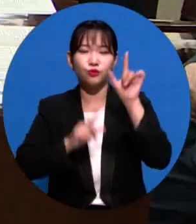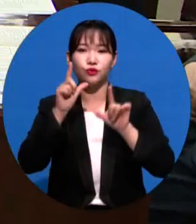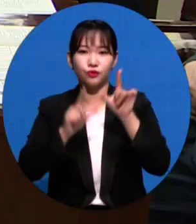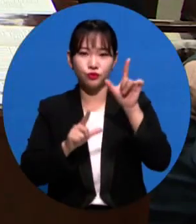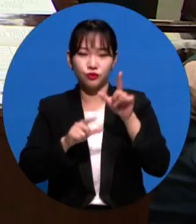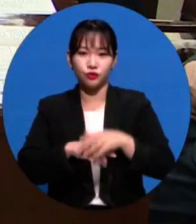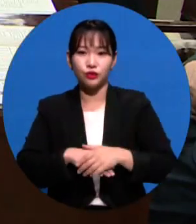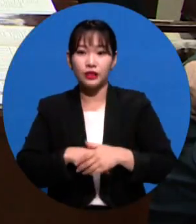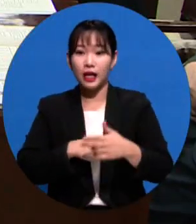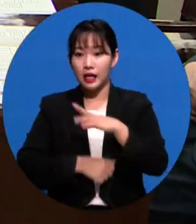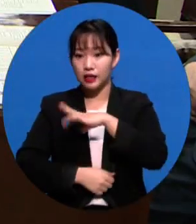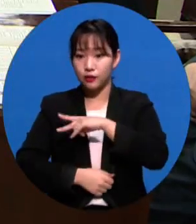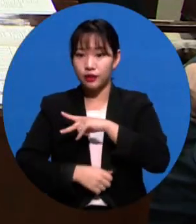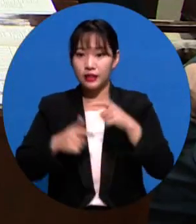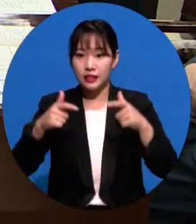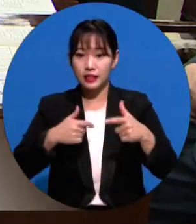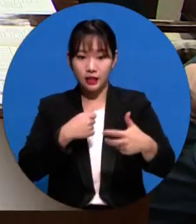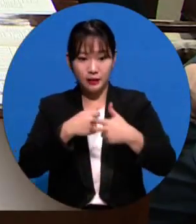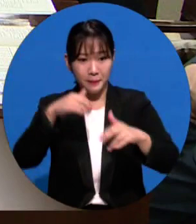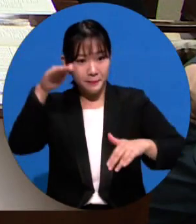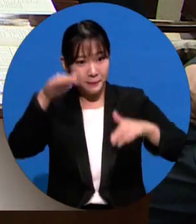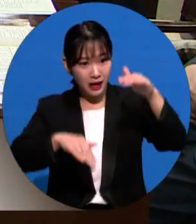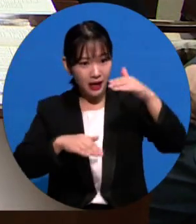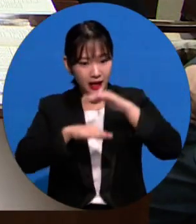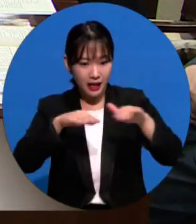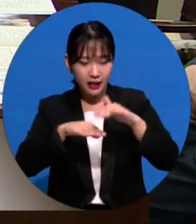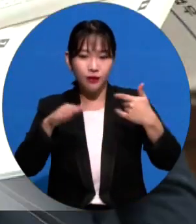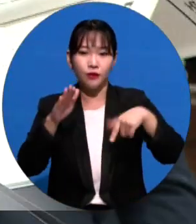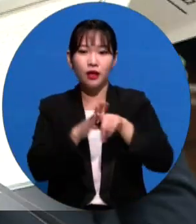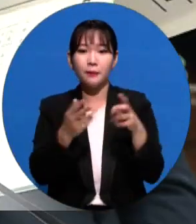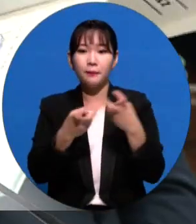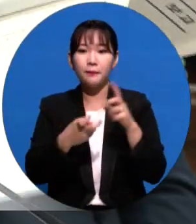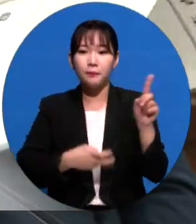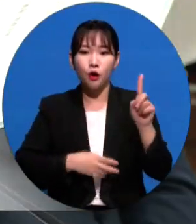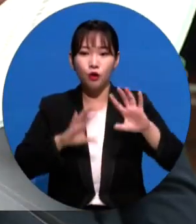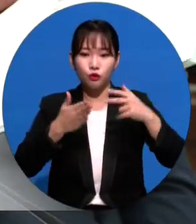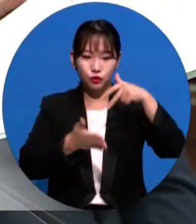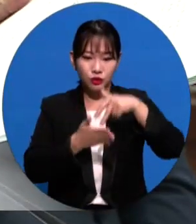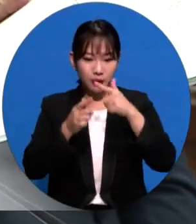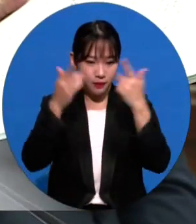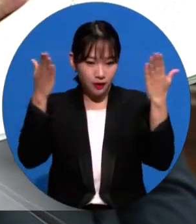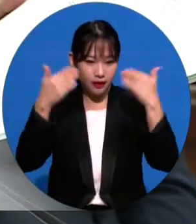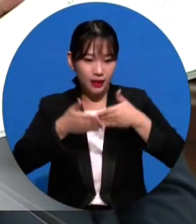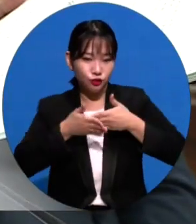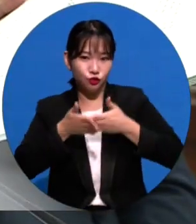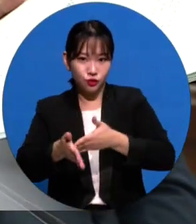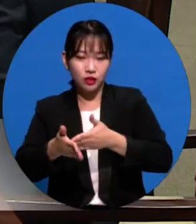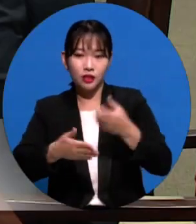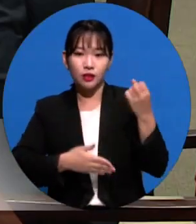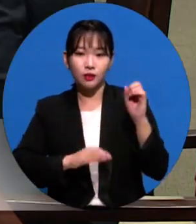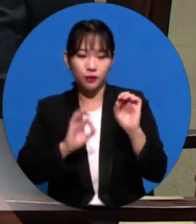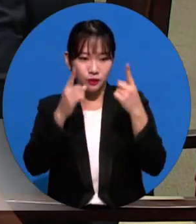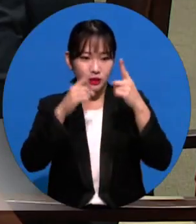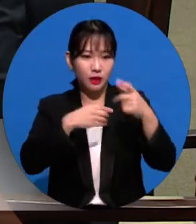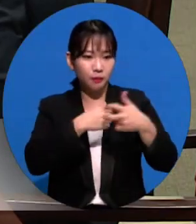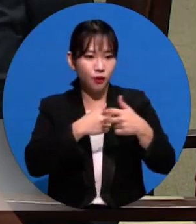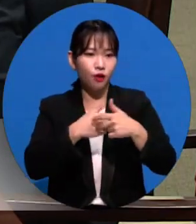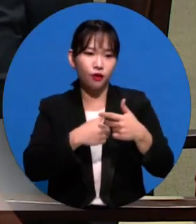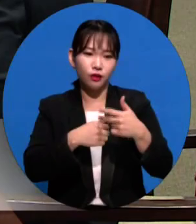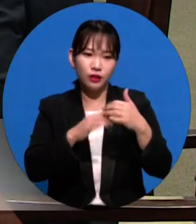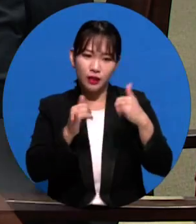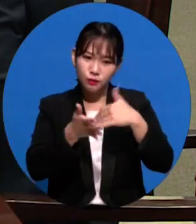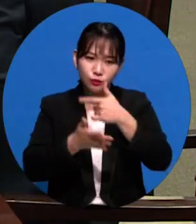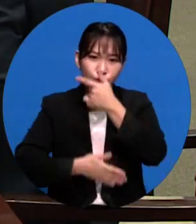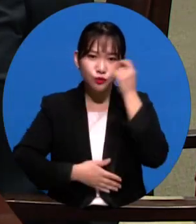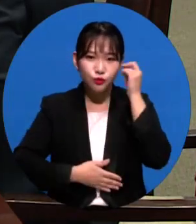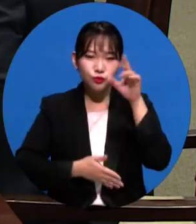상황. 의원들은 지역 의료격차를 해소하기 위한 방안으로 국립의대 신설 추진과 함께 의료원 인력난 해결을